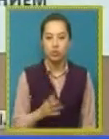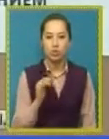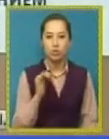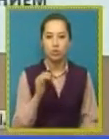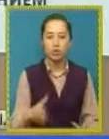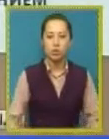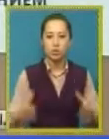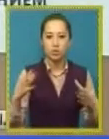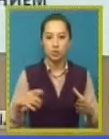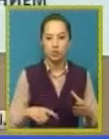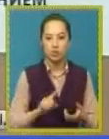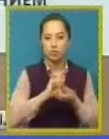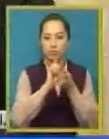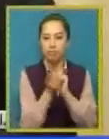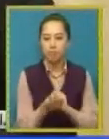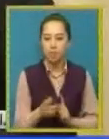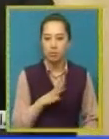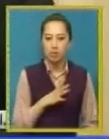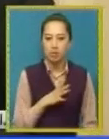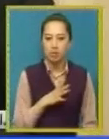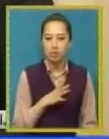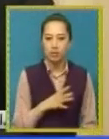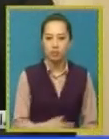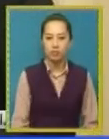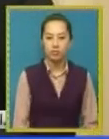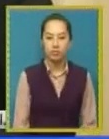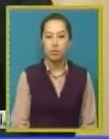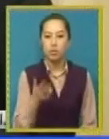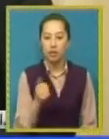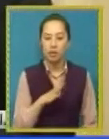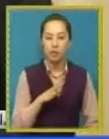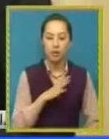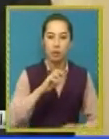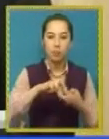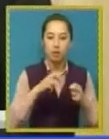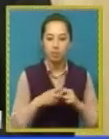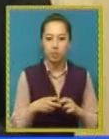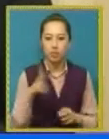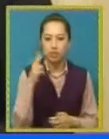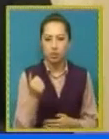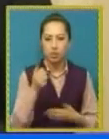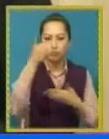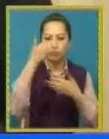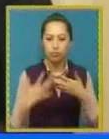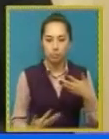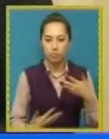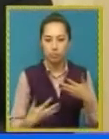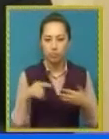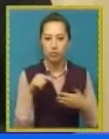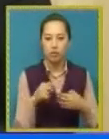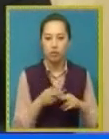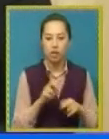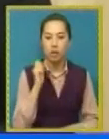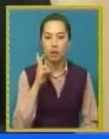контейнерлер ауыстырылды. Әрине, көптеген мәселелер бар, бірақ оның барлығы тек мына әкімнің қолынан